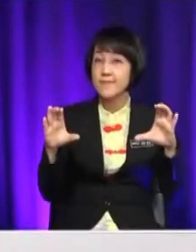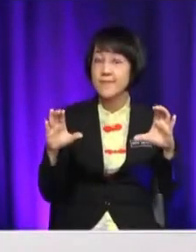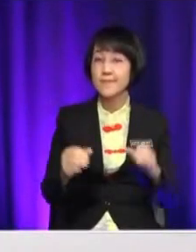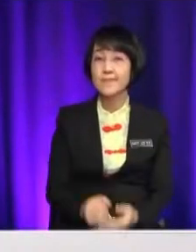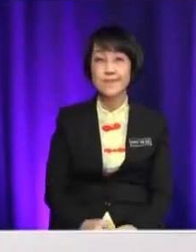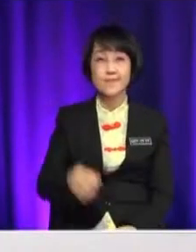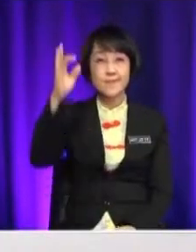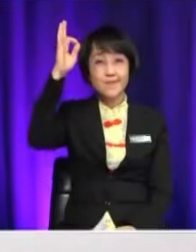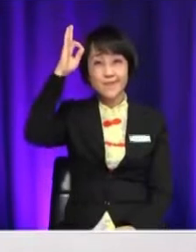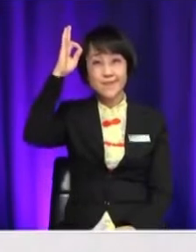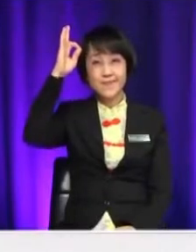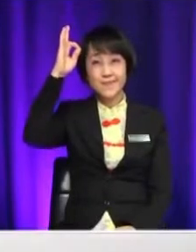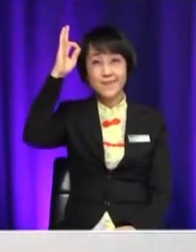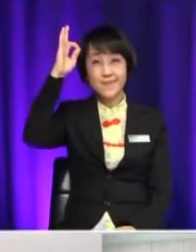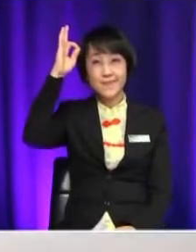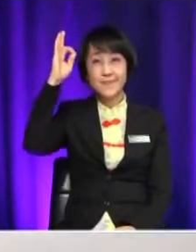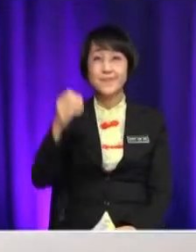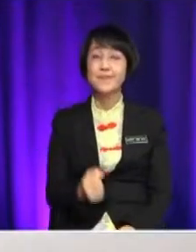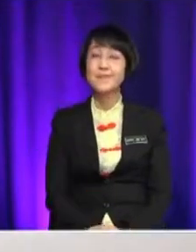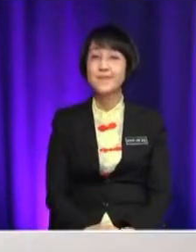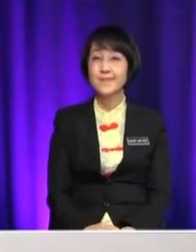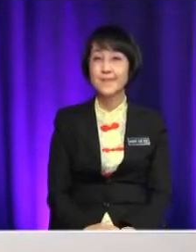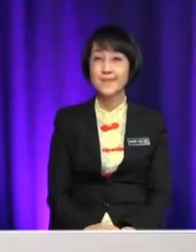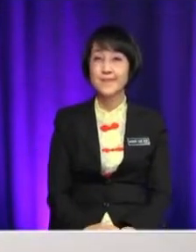Silakan, Faizrin. Wah, saya nampak Faizrin dulu.